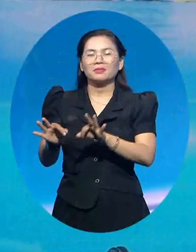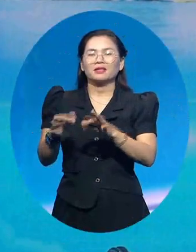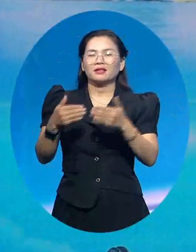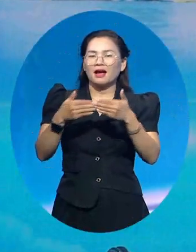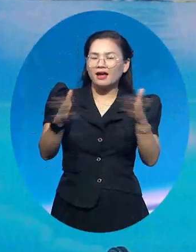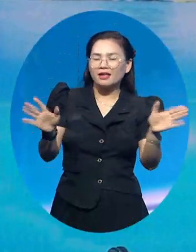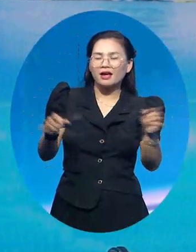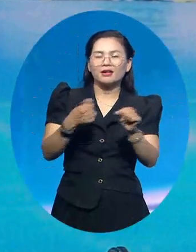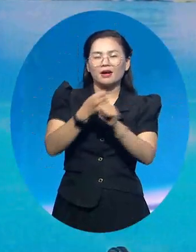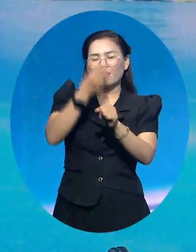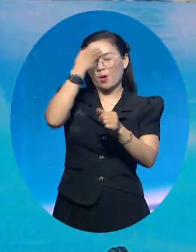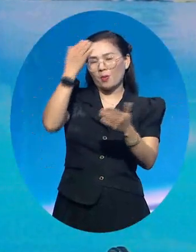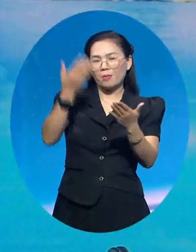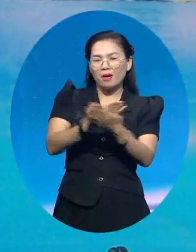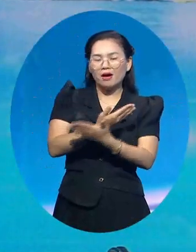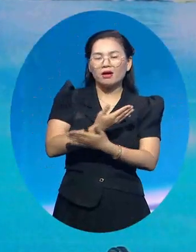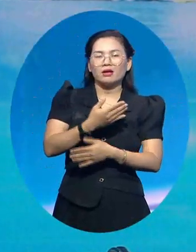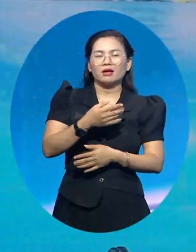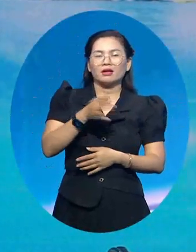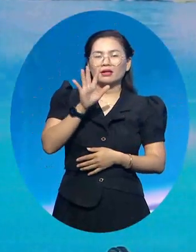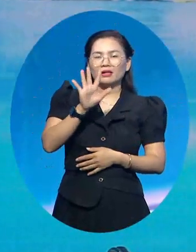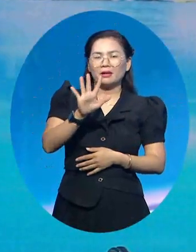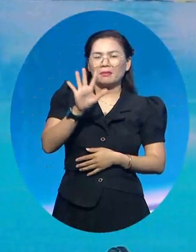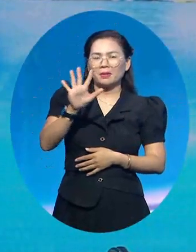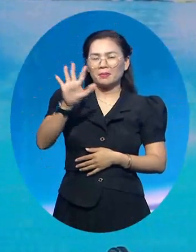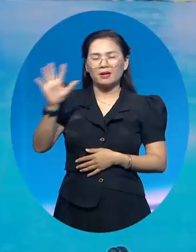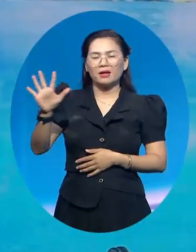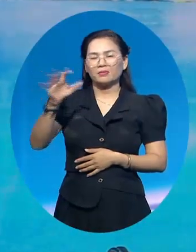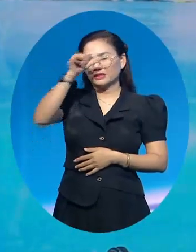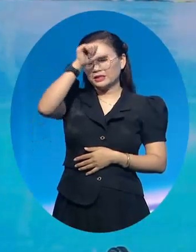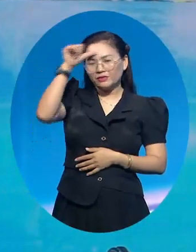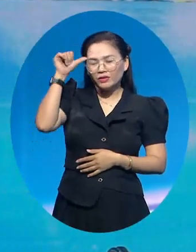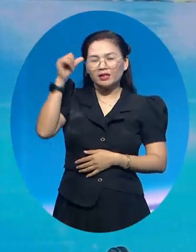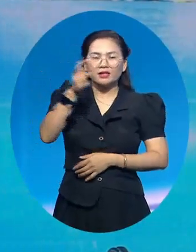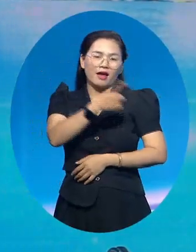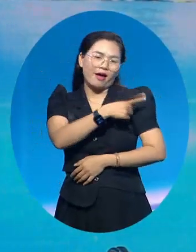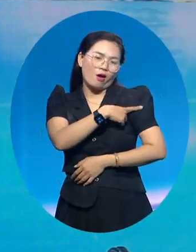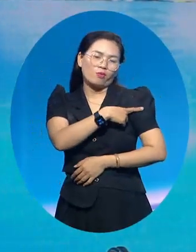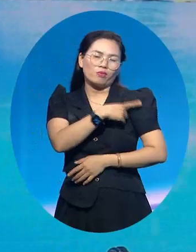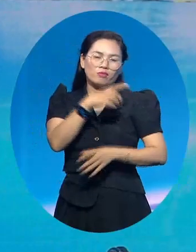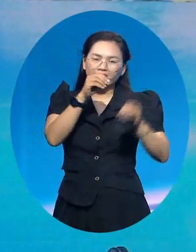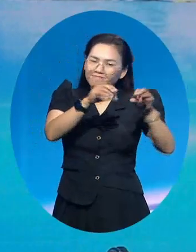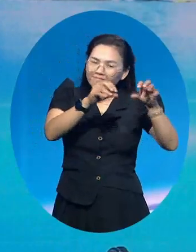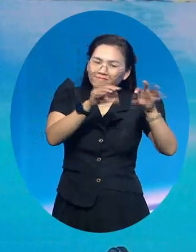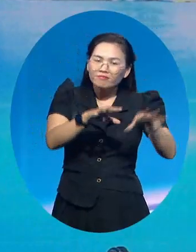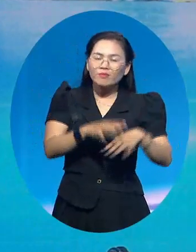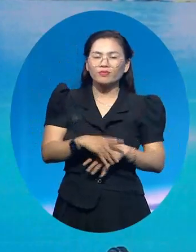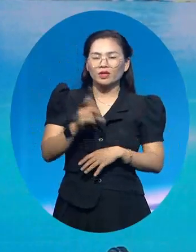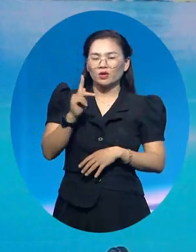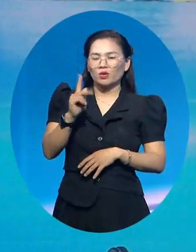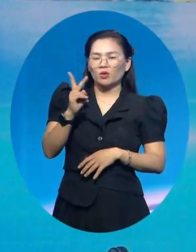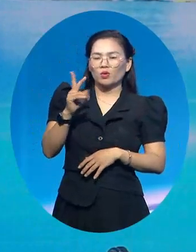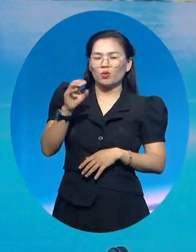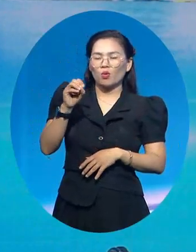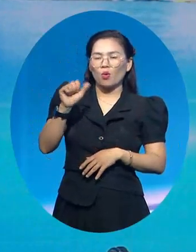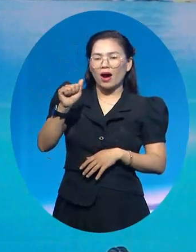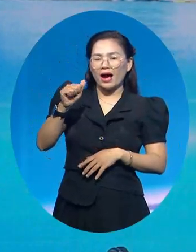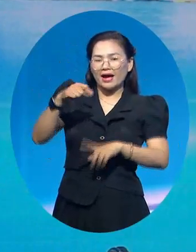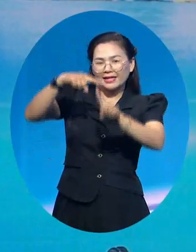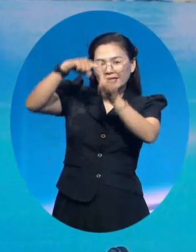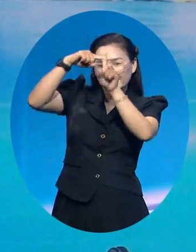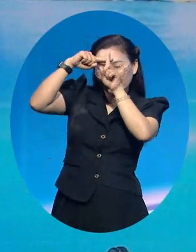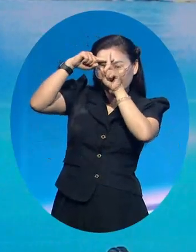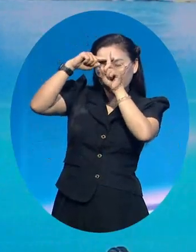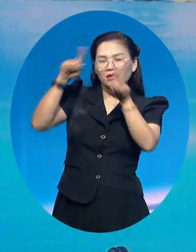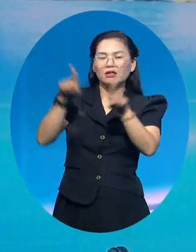2023-2024 với 555 tân sinh viên của 5 ngành đào tạo bậc đại học. Cũng trong năm học này, Khoa Y lần đầu tiên tuyển sinh sau đại học với